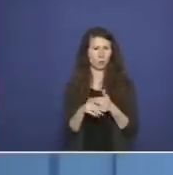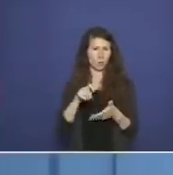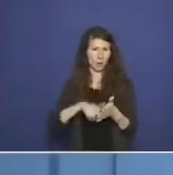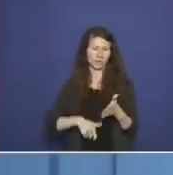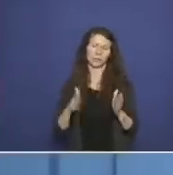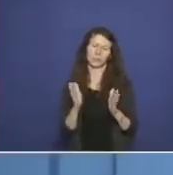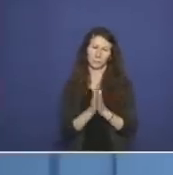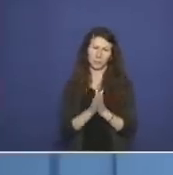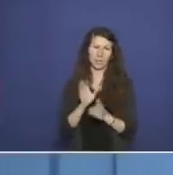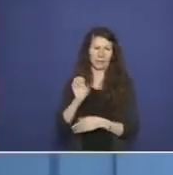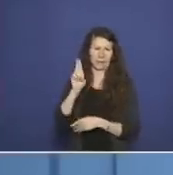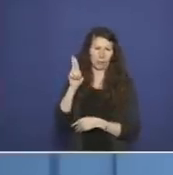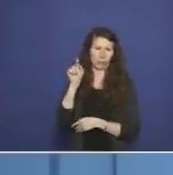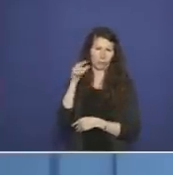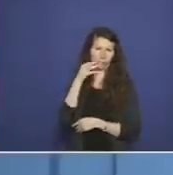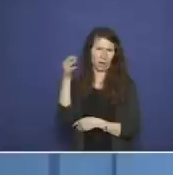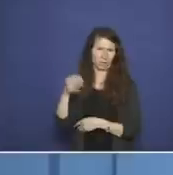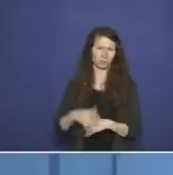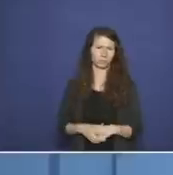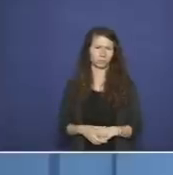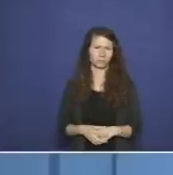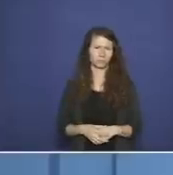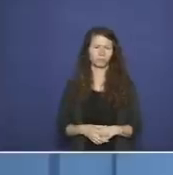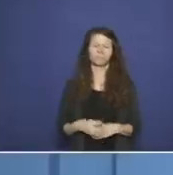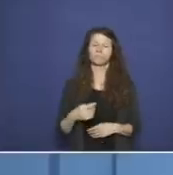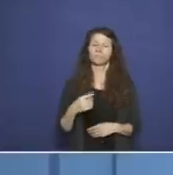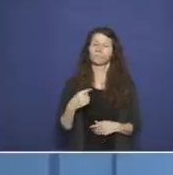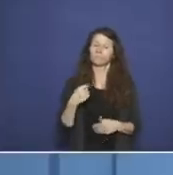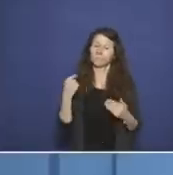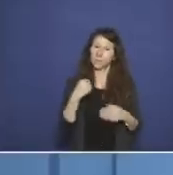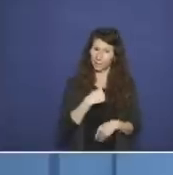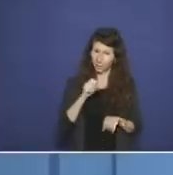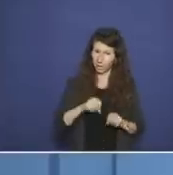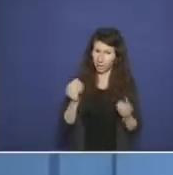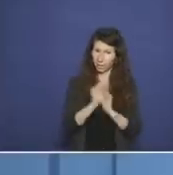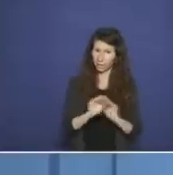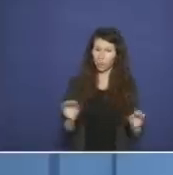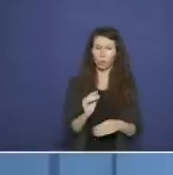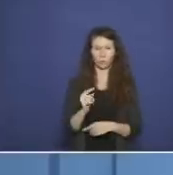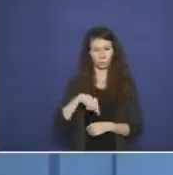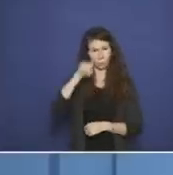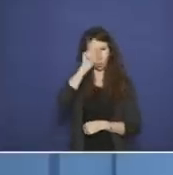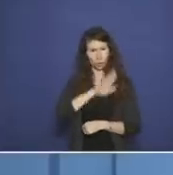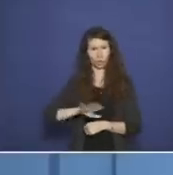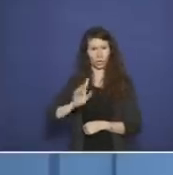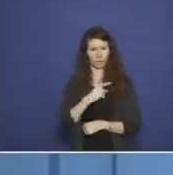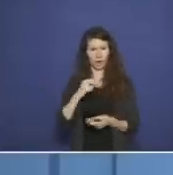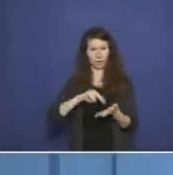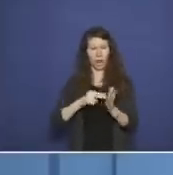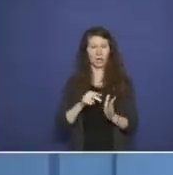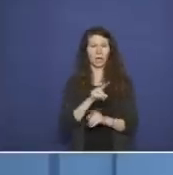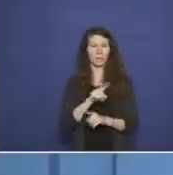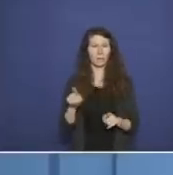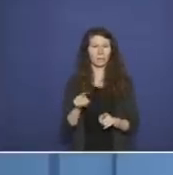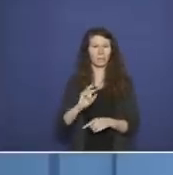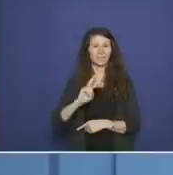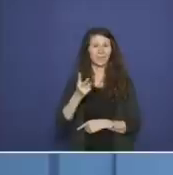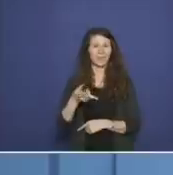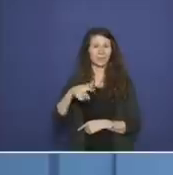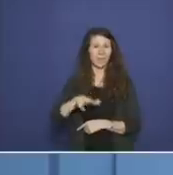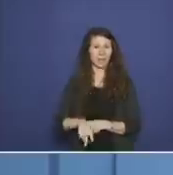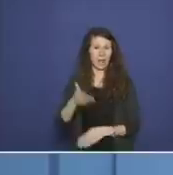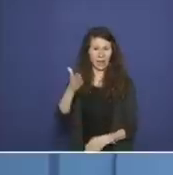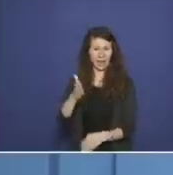sich an die EU wenden. Ich kann Ihnen sagen, dass wir planen, in Deutschland bis zum Ende des zweiten Quartals